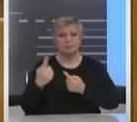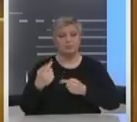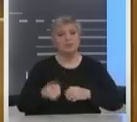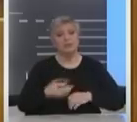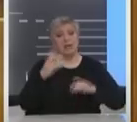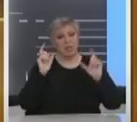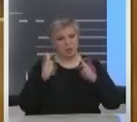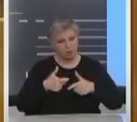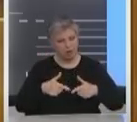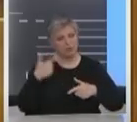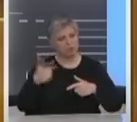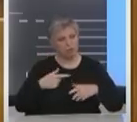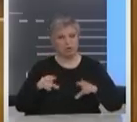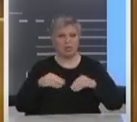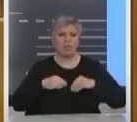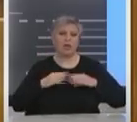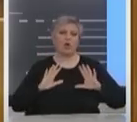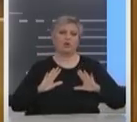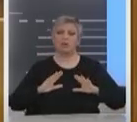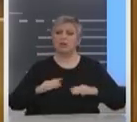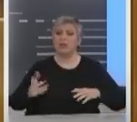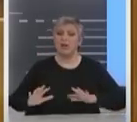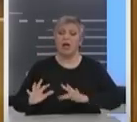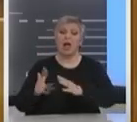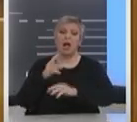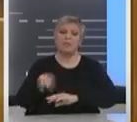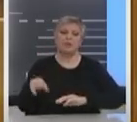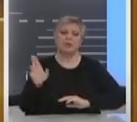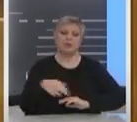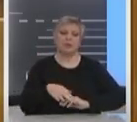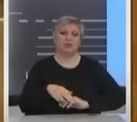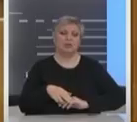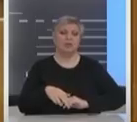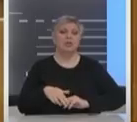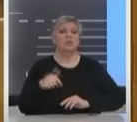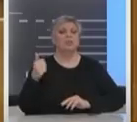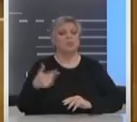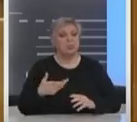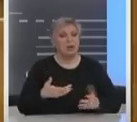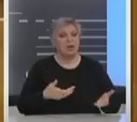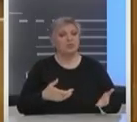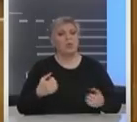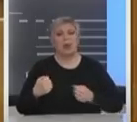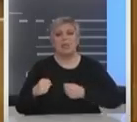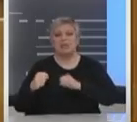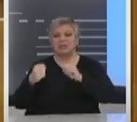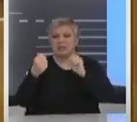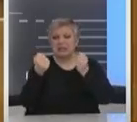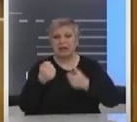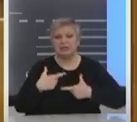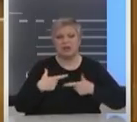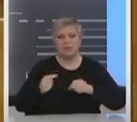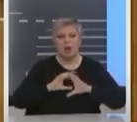ναι, το δικαίωμα στην συλλογική διεκδίκηση, το δικαίωμα στην απεργία, η συνδικαλιστική δράση θα